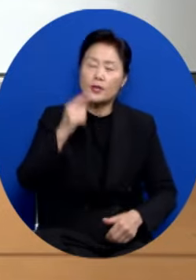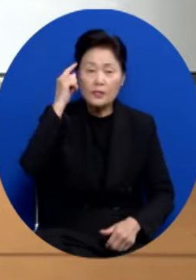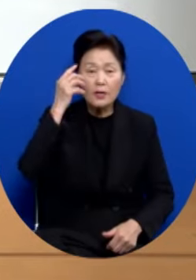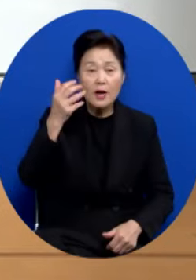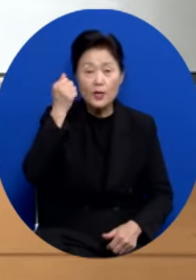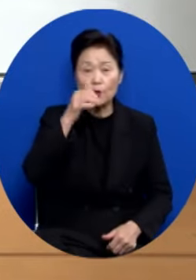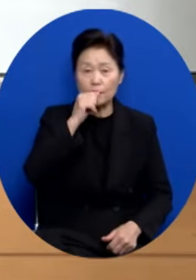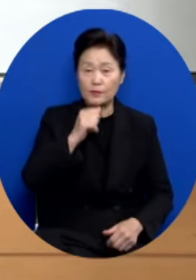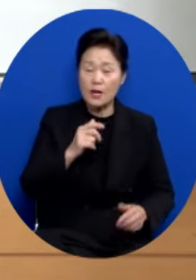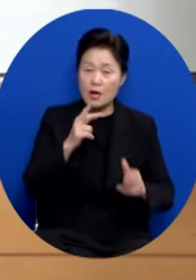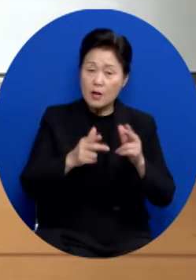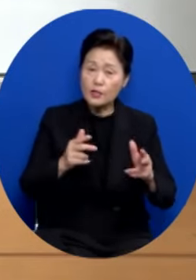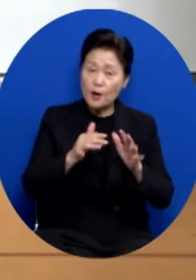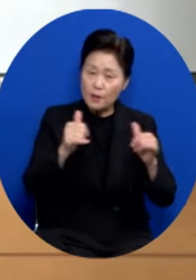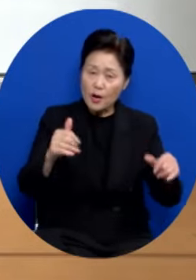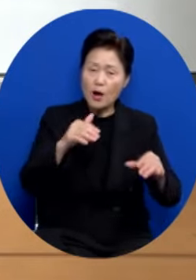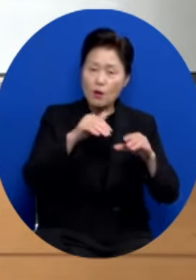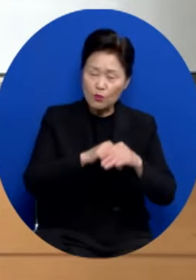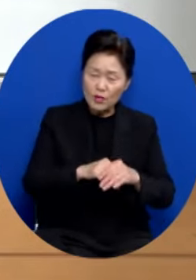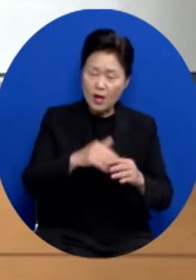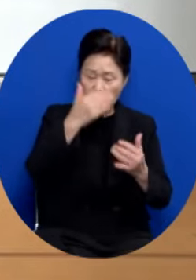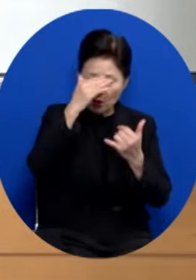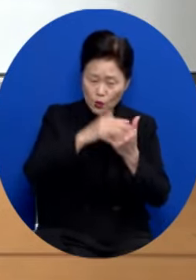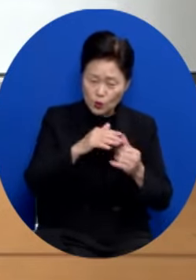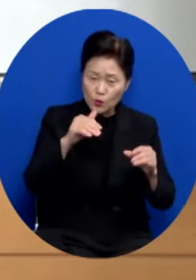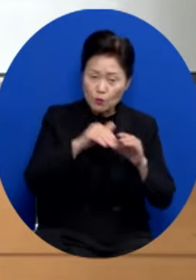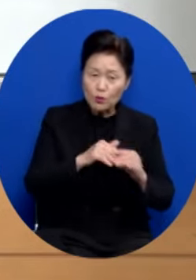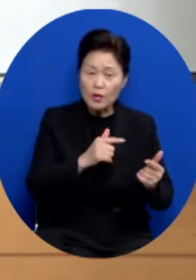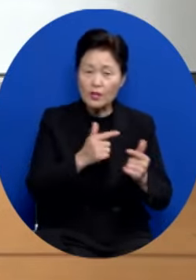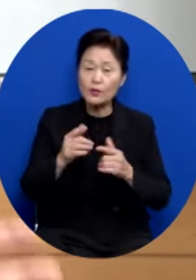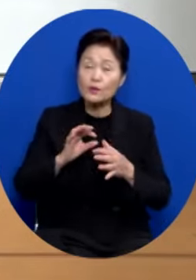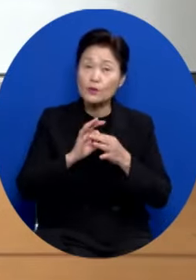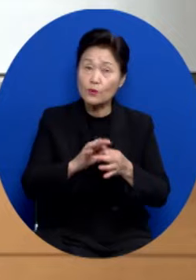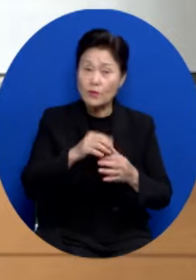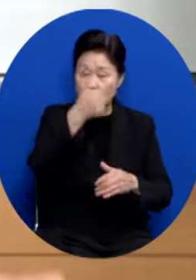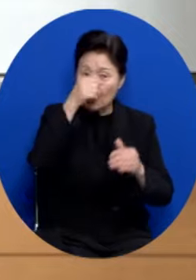사업가들, 또 문화적인 것들. 청소년 문화들 통해서